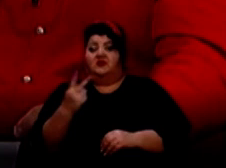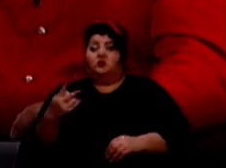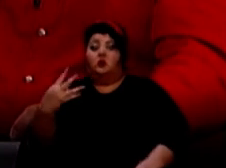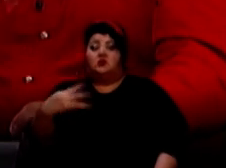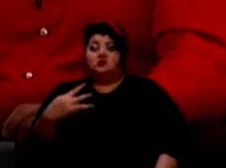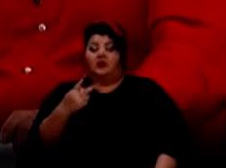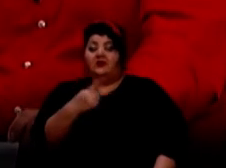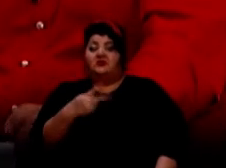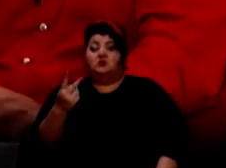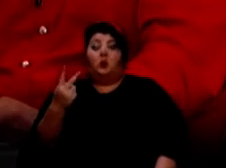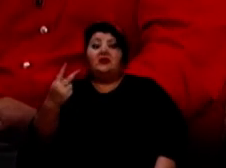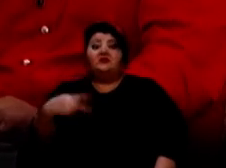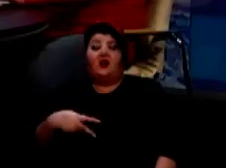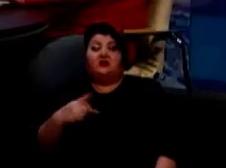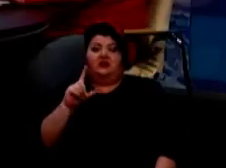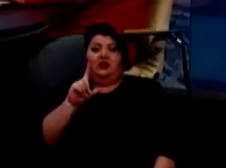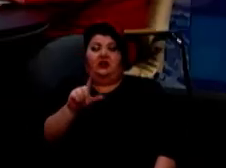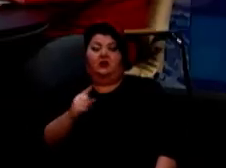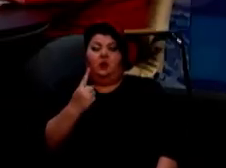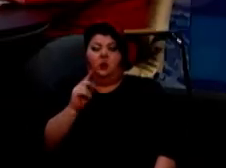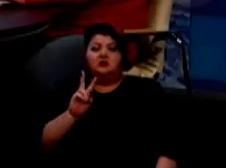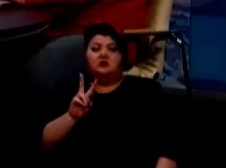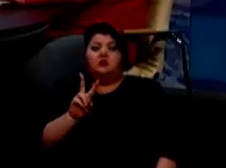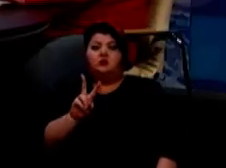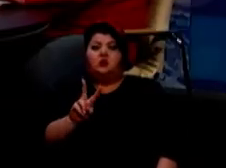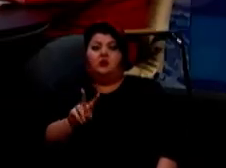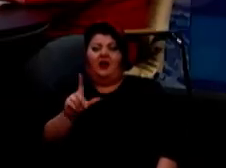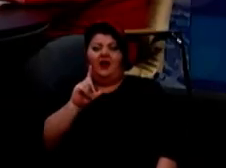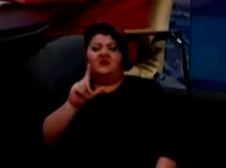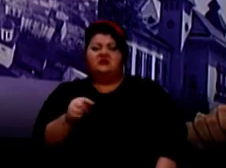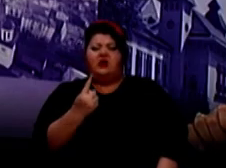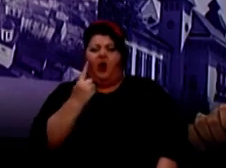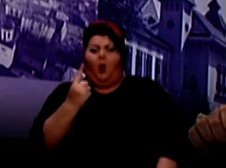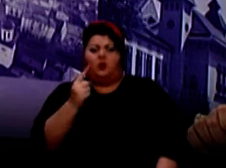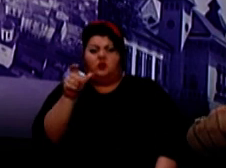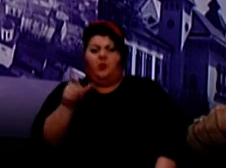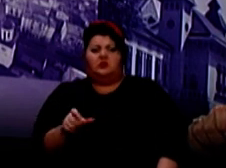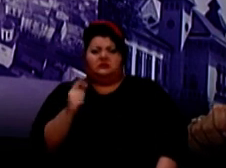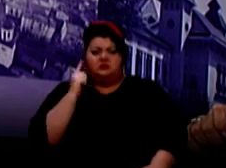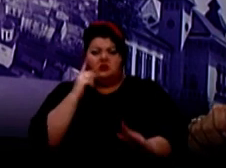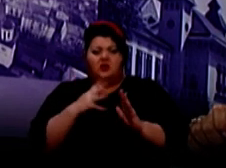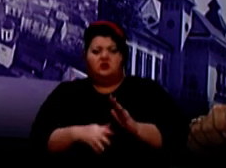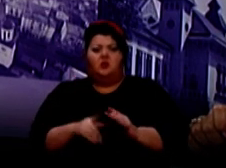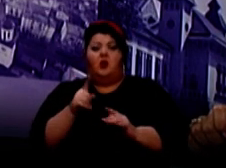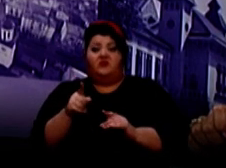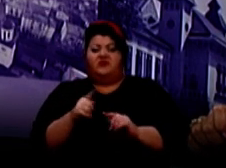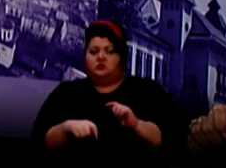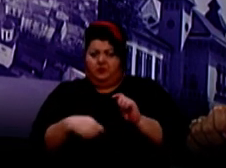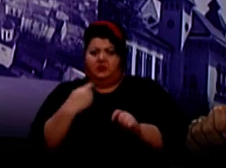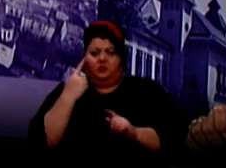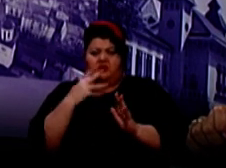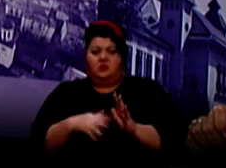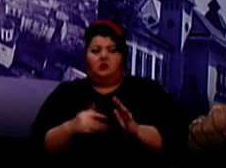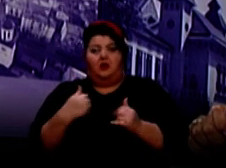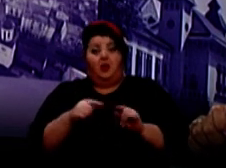І 22.20 їде один тролейбус, який везе одного пасажира. Я розумію, що він збитковий, але